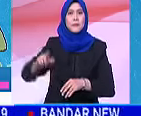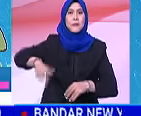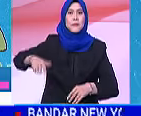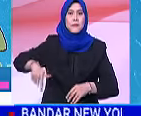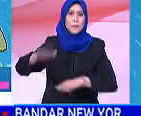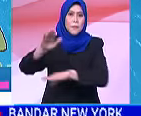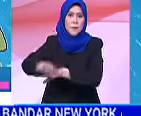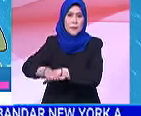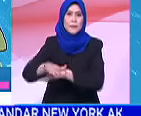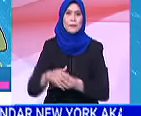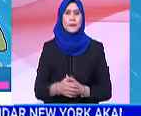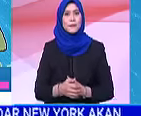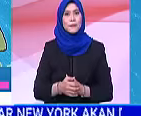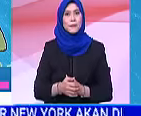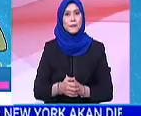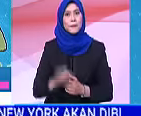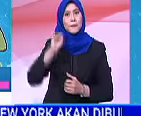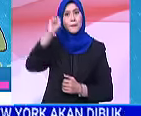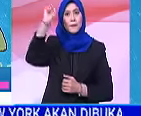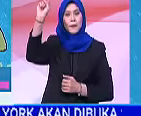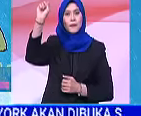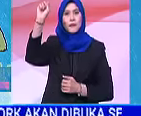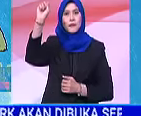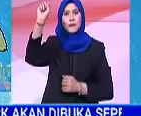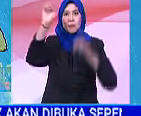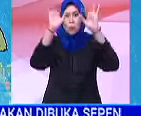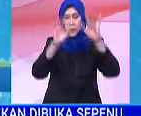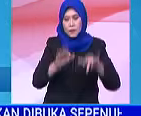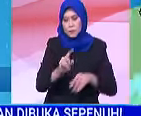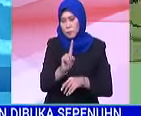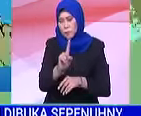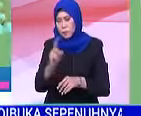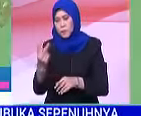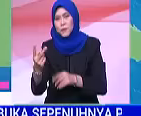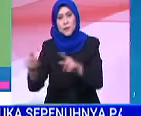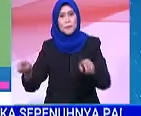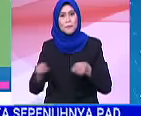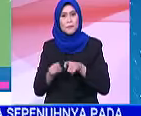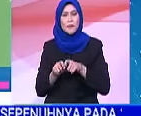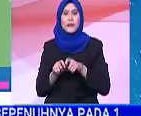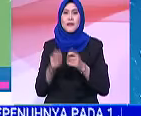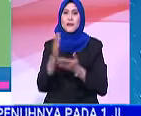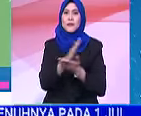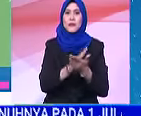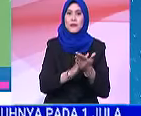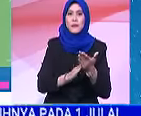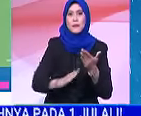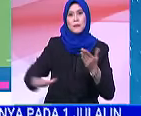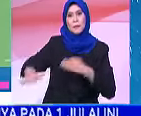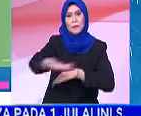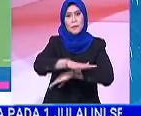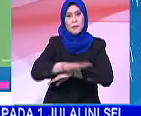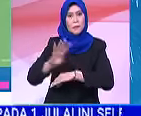lewat petang ini. Di negeri Sabah, hujan di 1-2 tempat kini sedang berlaku di bahagian pantai